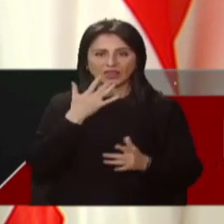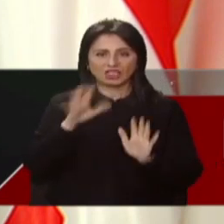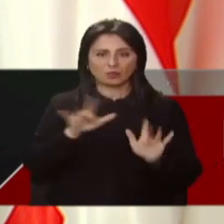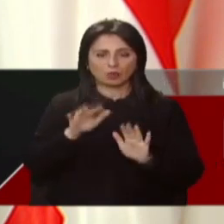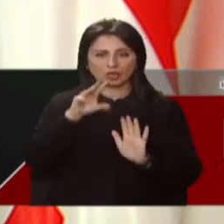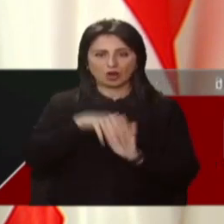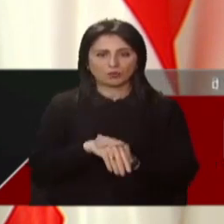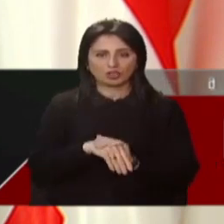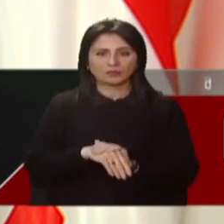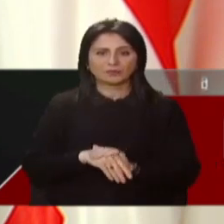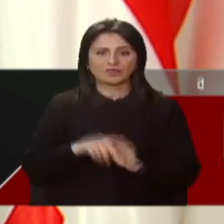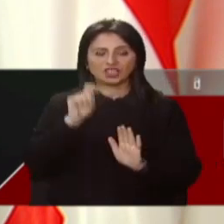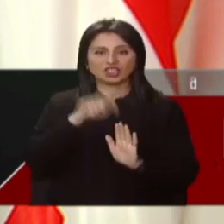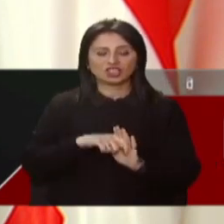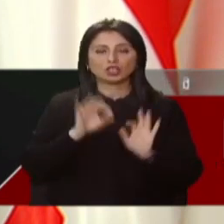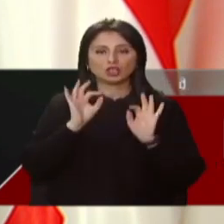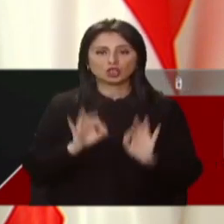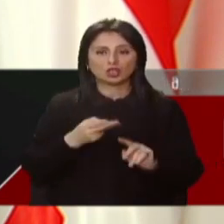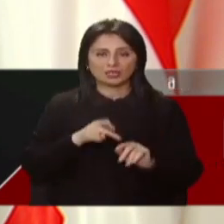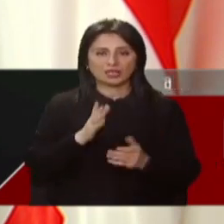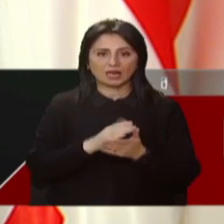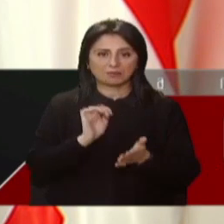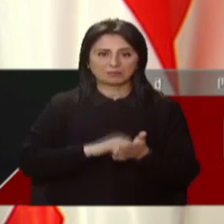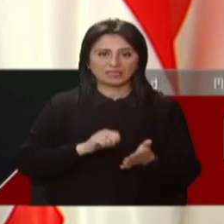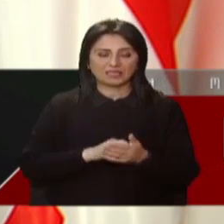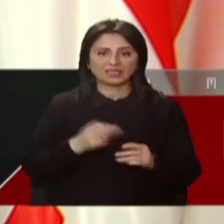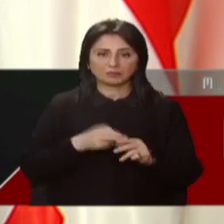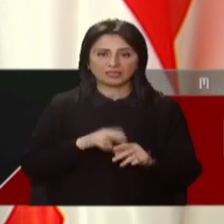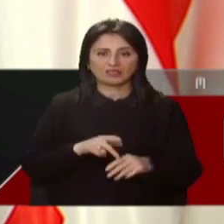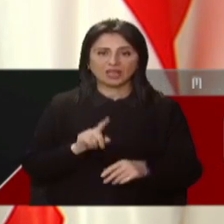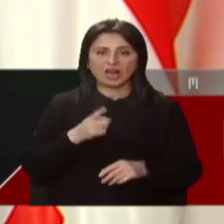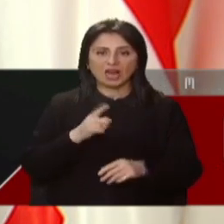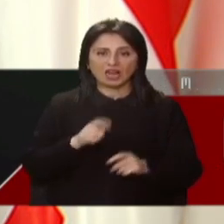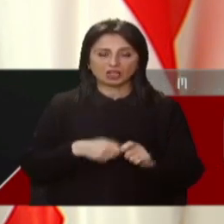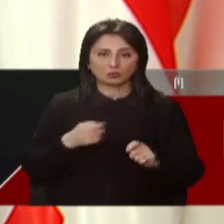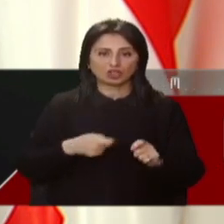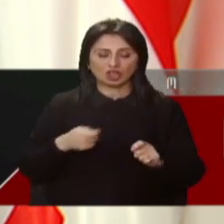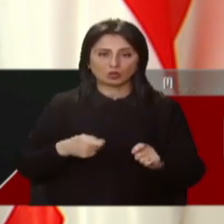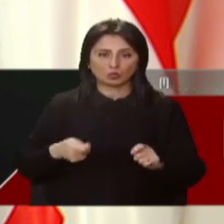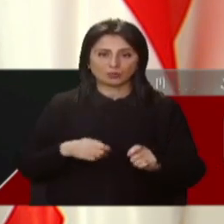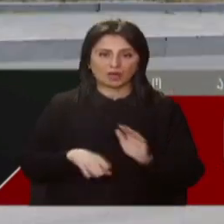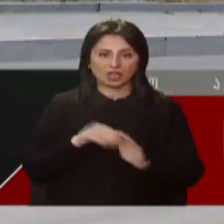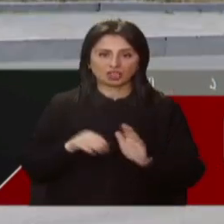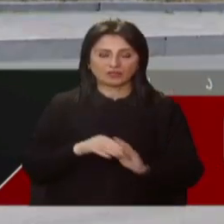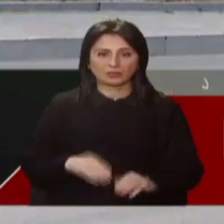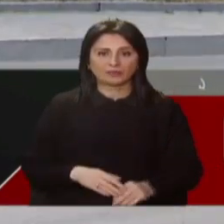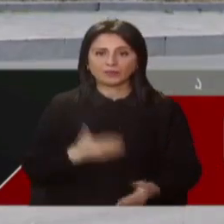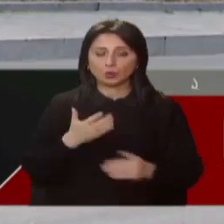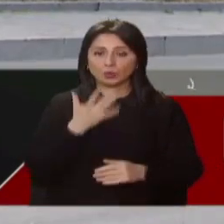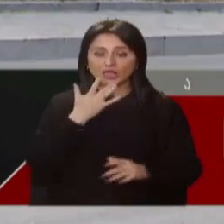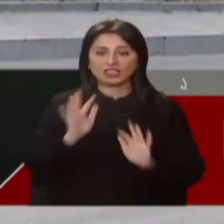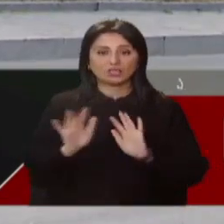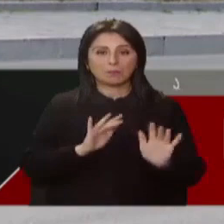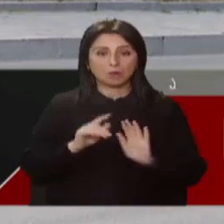ნაციონალურ მოძრაობაში შეგნით და სწორედ ეს არის მიზეზი იმისა, თუ რატომ ჭიანურდება არჩევნები. თუ